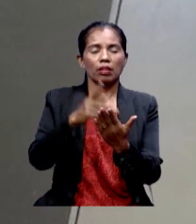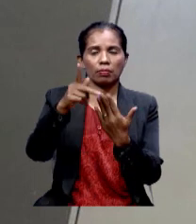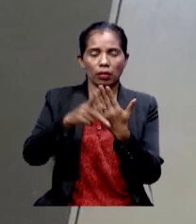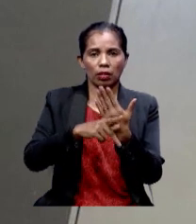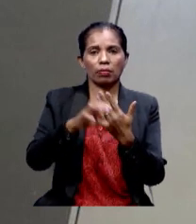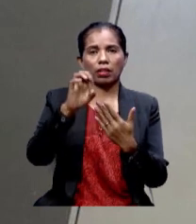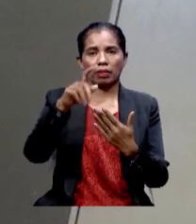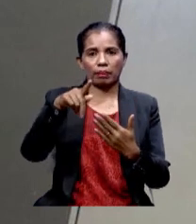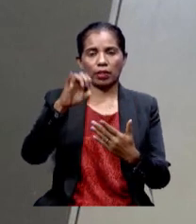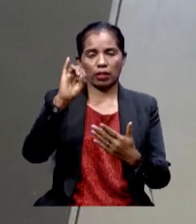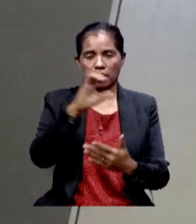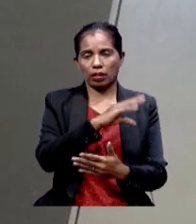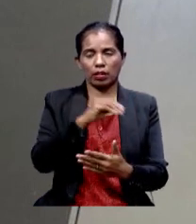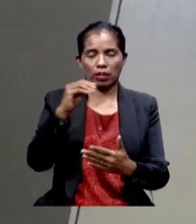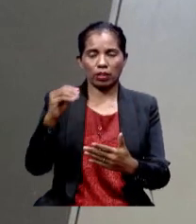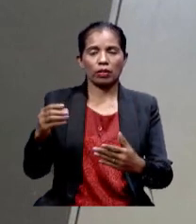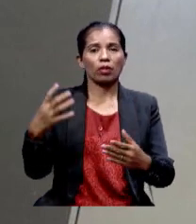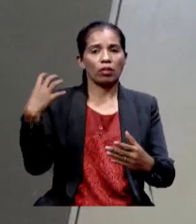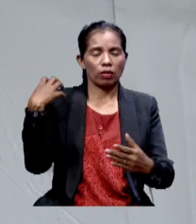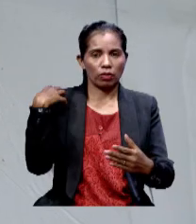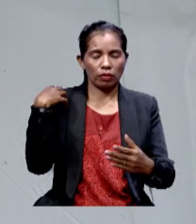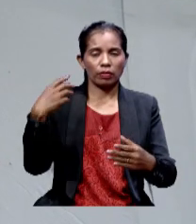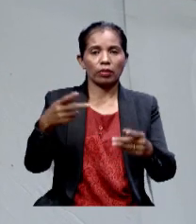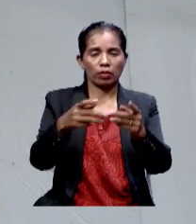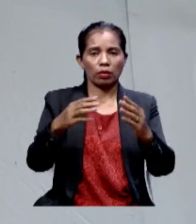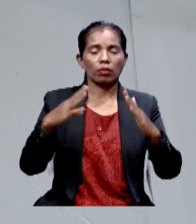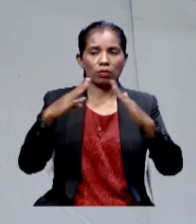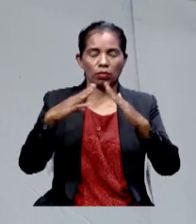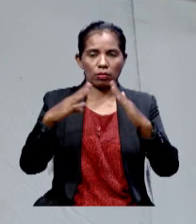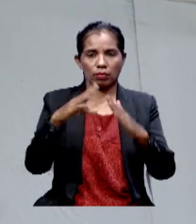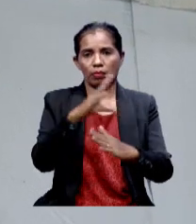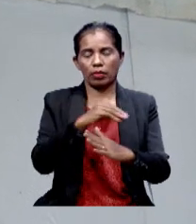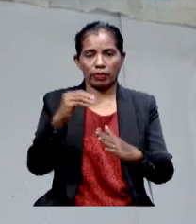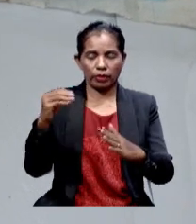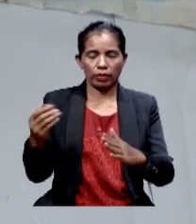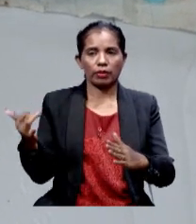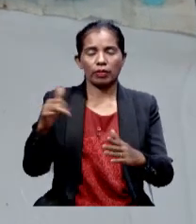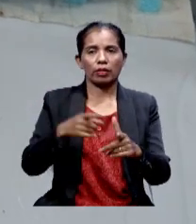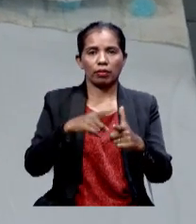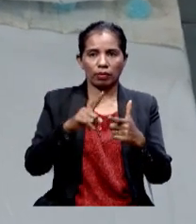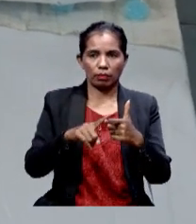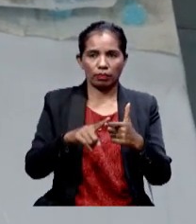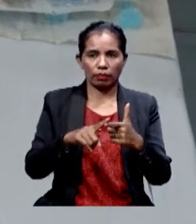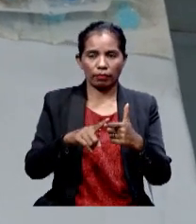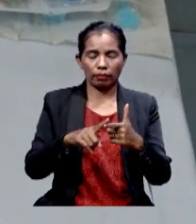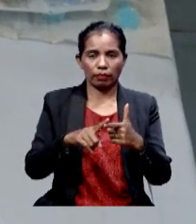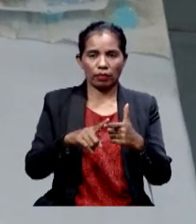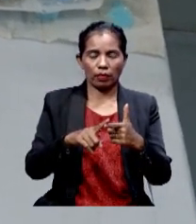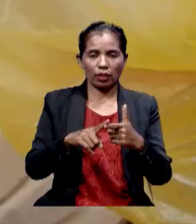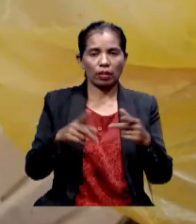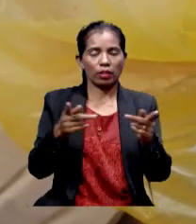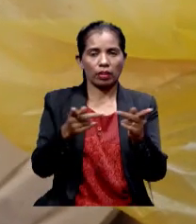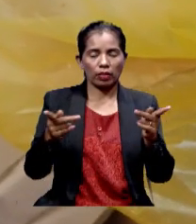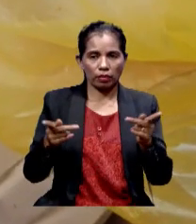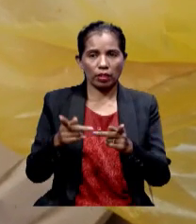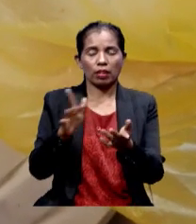nian e residencia no iha administrasaun e depois iha parte